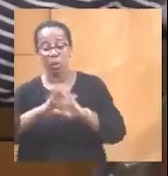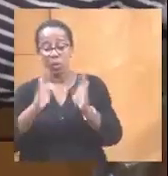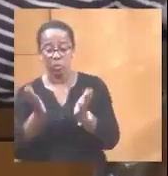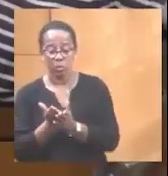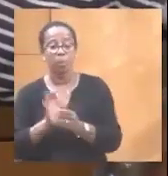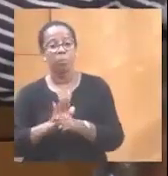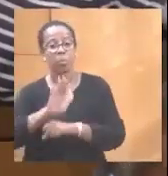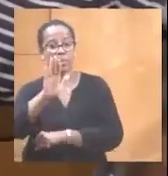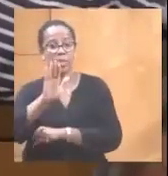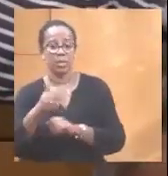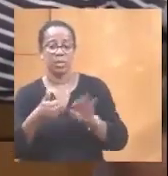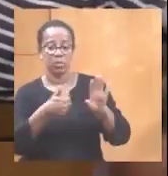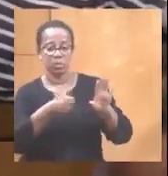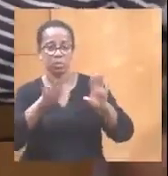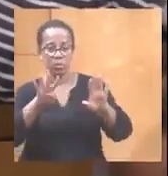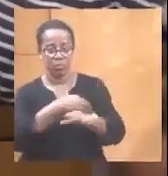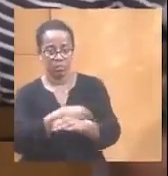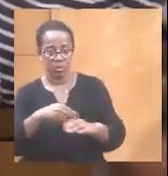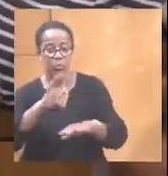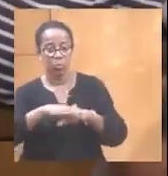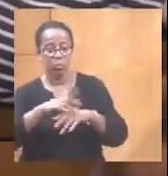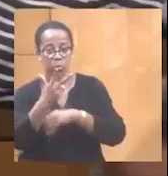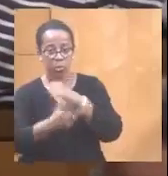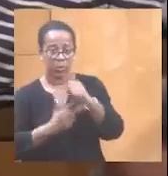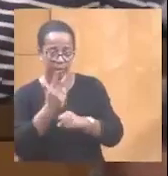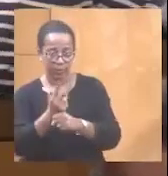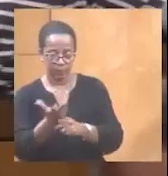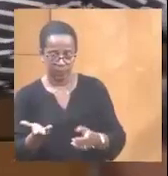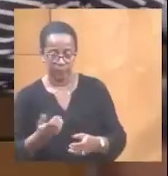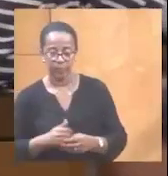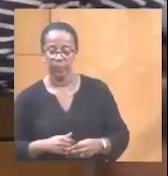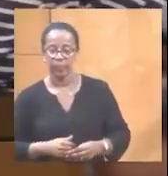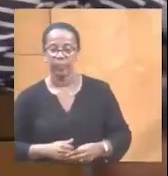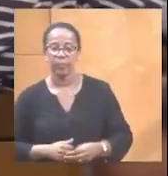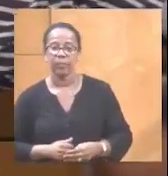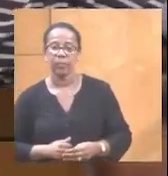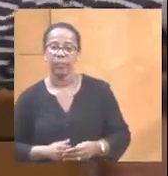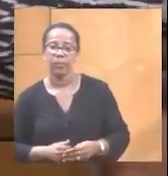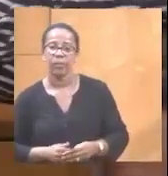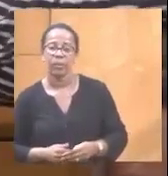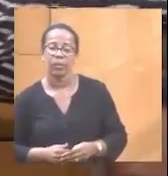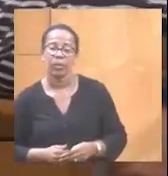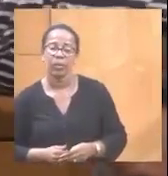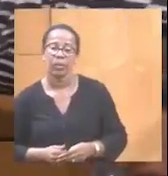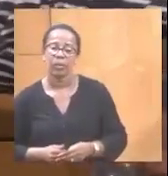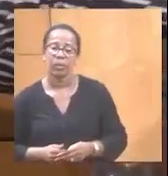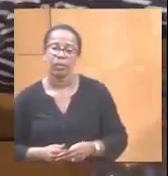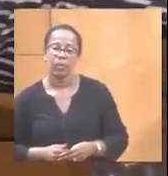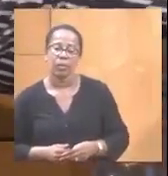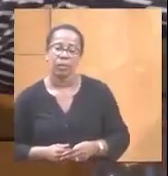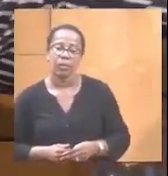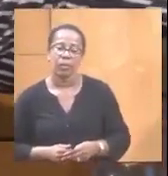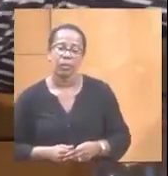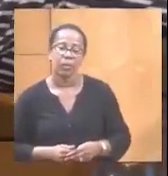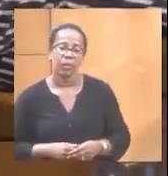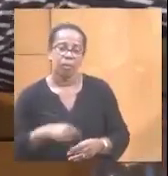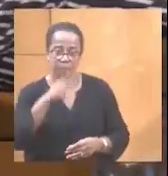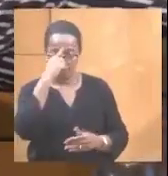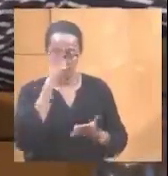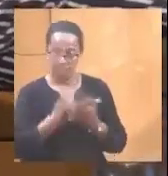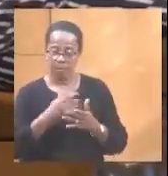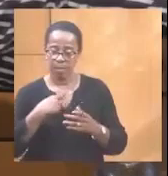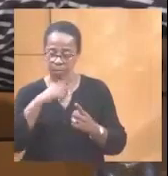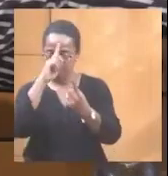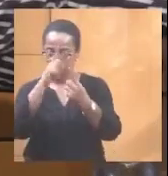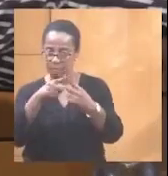promises. 69 millions sur 3 ans, ça fait en moyenne 23 millions. Donc, pour les avoir, il faut atteindre l'objectif.